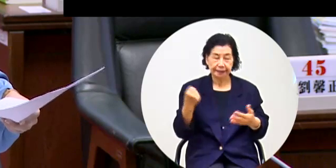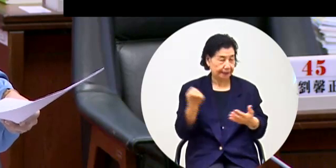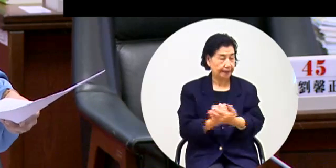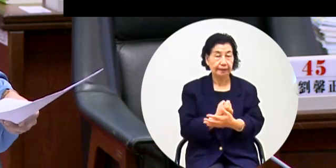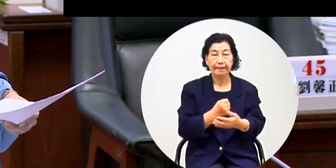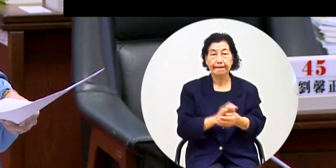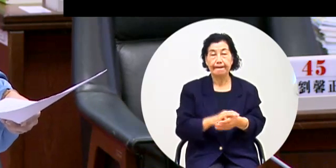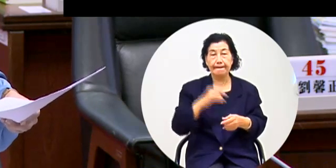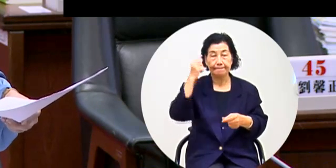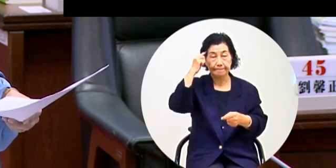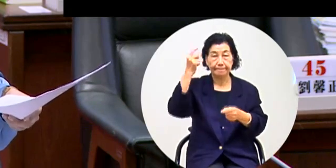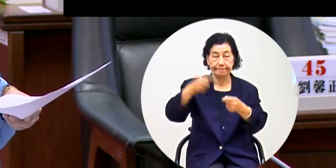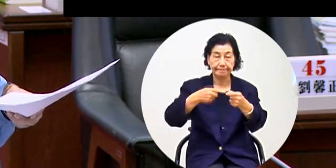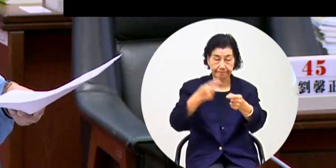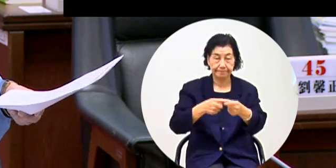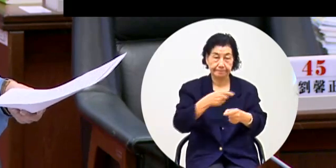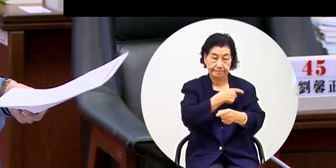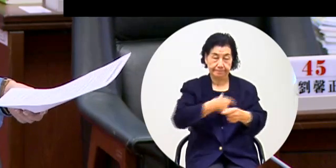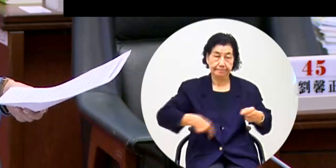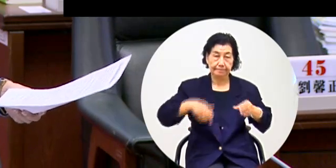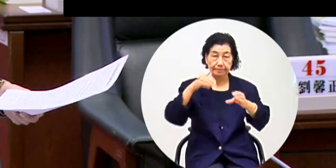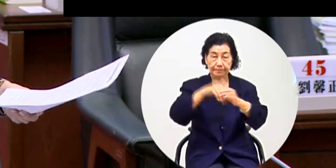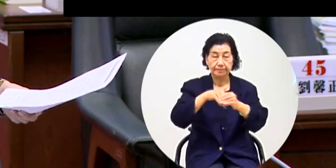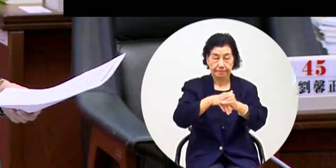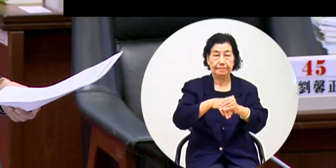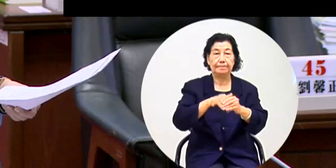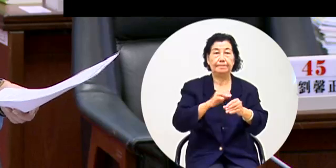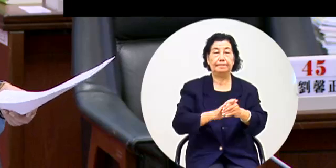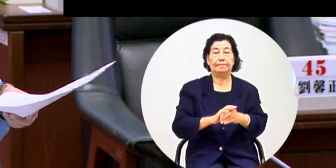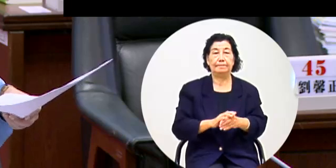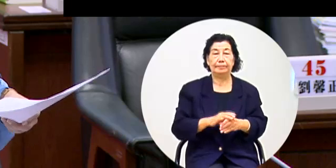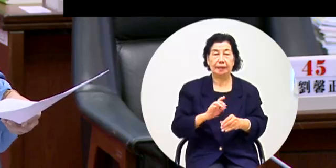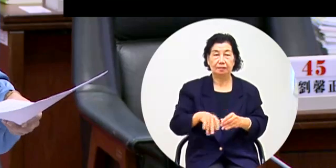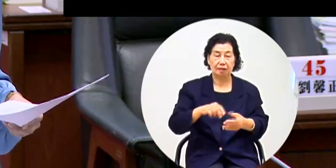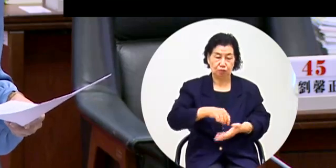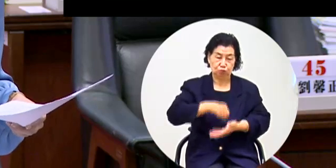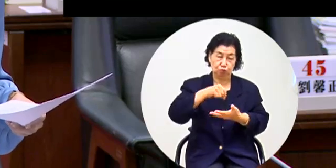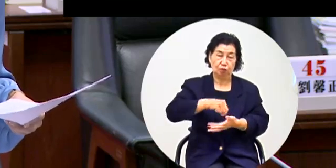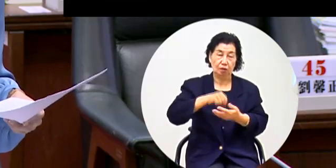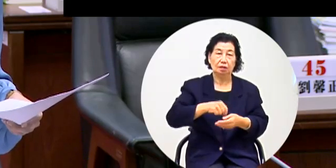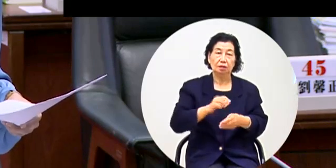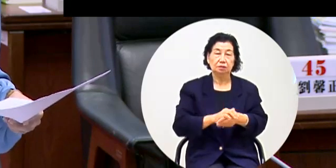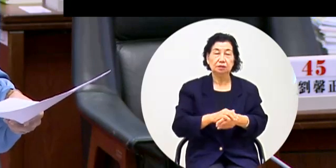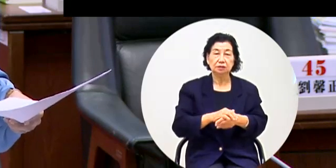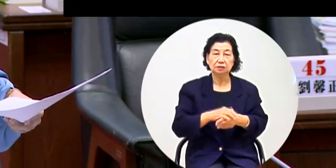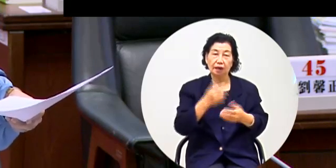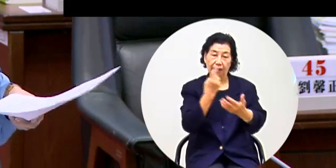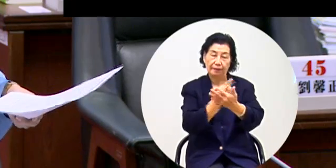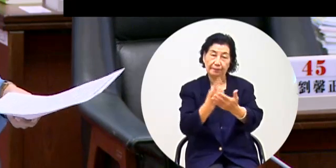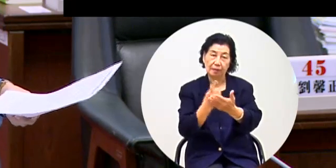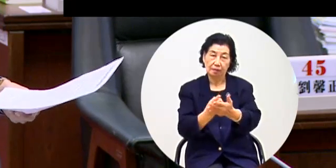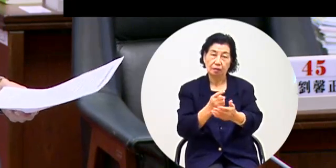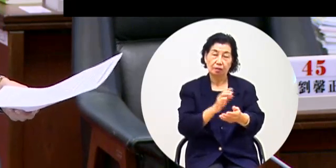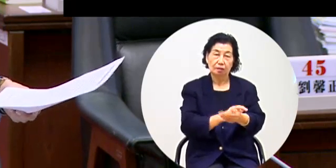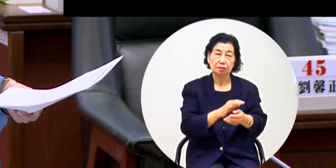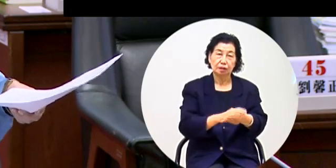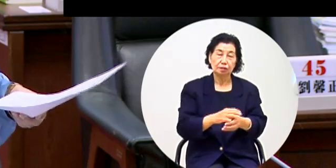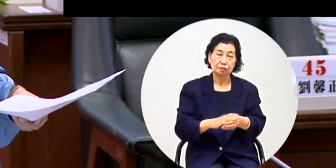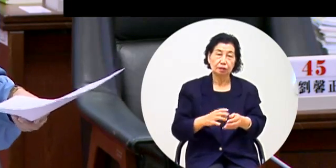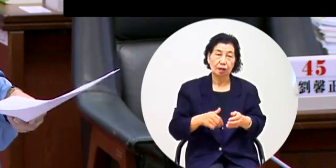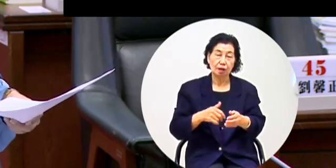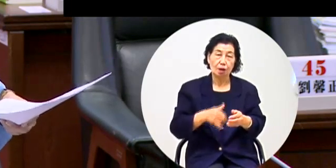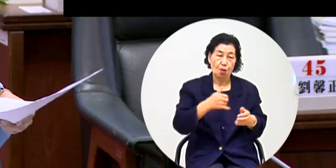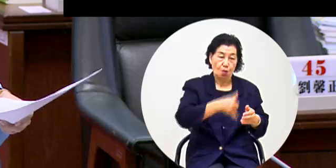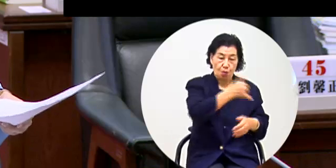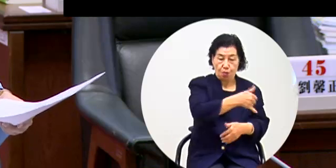我很担心的地方，因为明年如果大家都去管选举了，谁来做这件事情？各个局处首长都很忙啊，